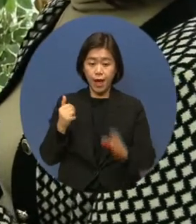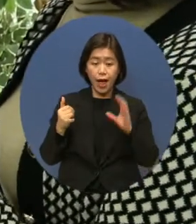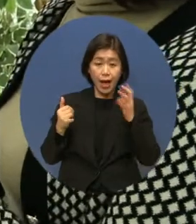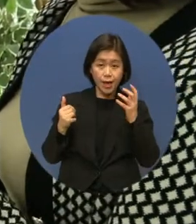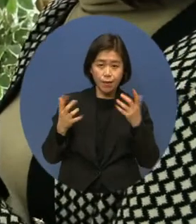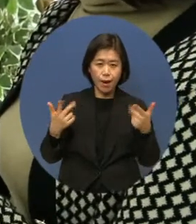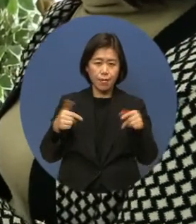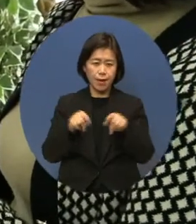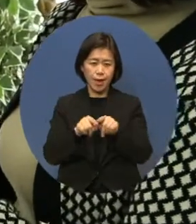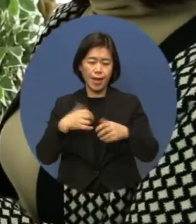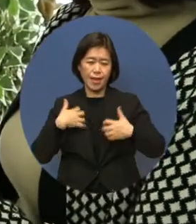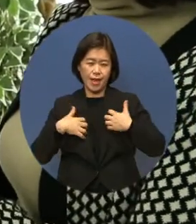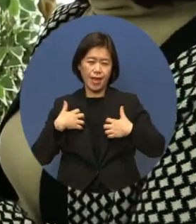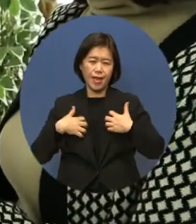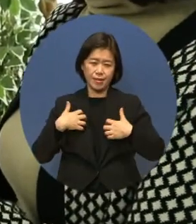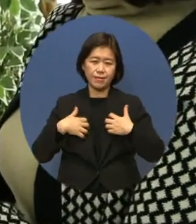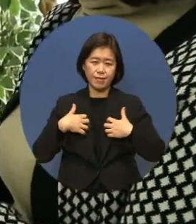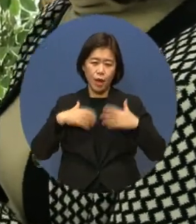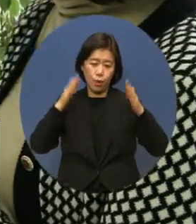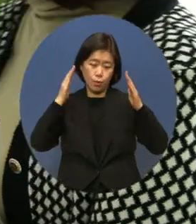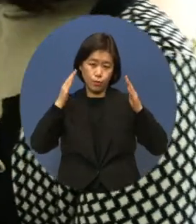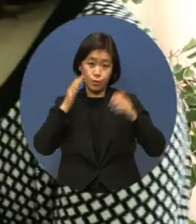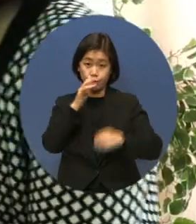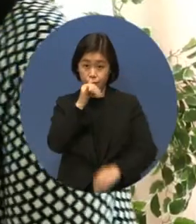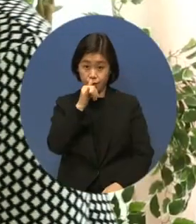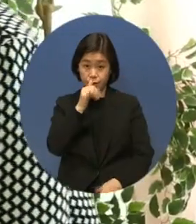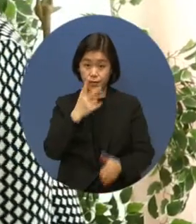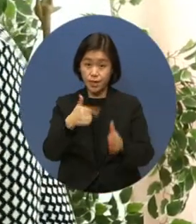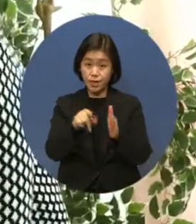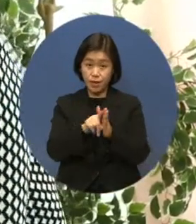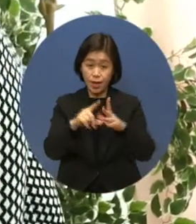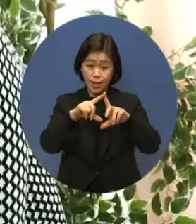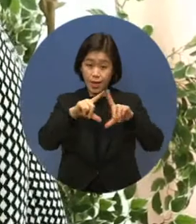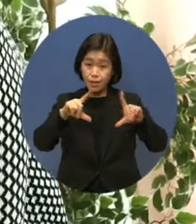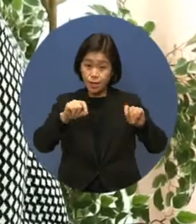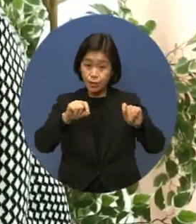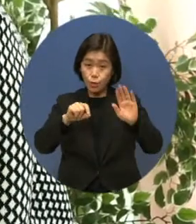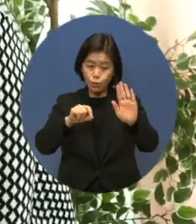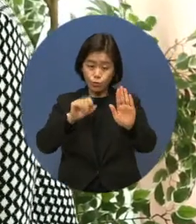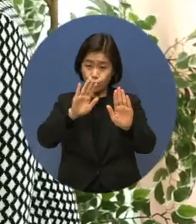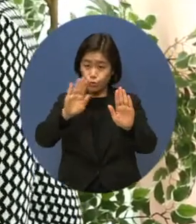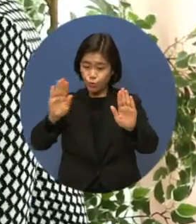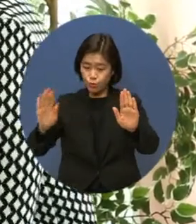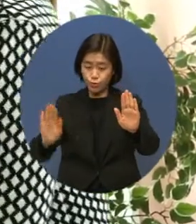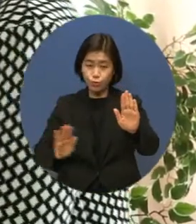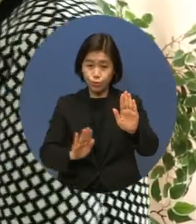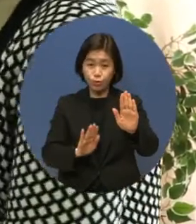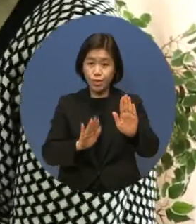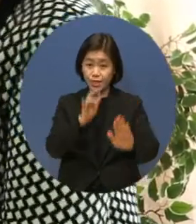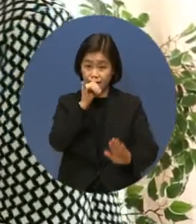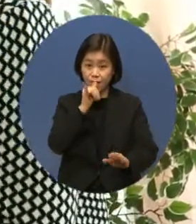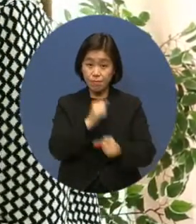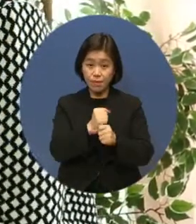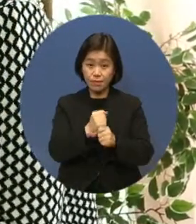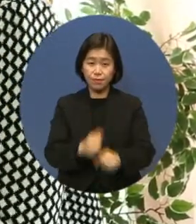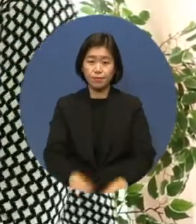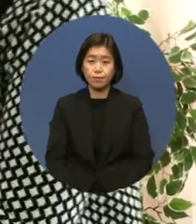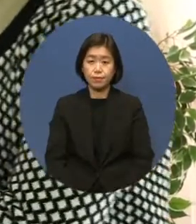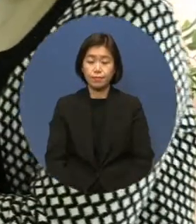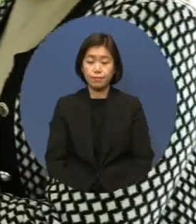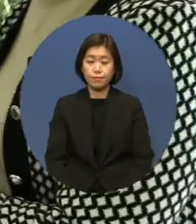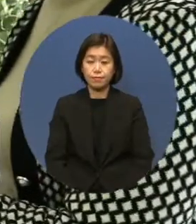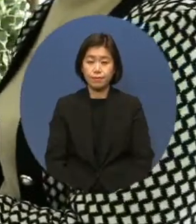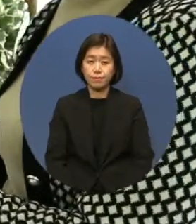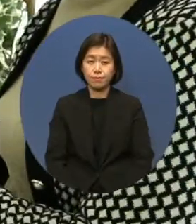재밌게 교육용으로 학습할 수 있게끔 이렇게 단어 카드도 찾아서 붙여볼 수 있게 이거를 하고 나면 이제